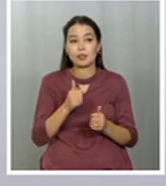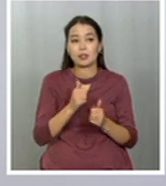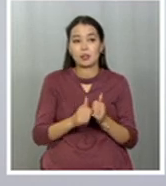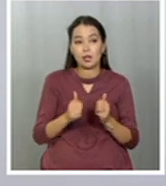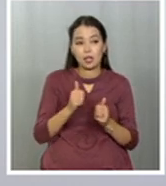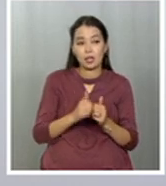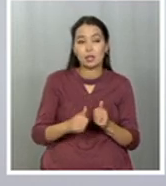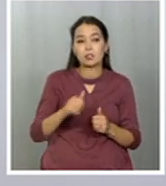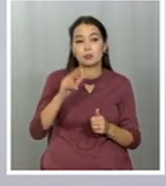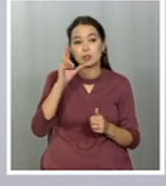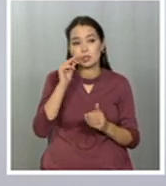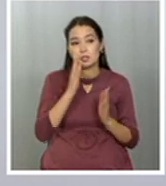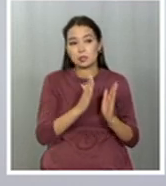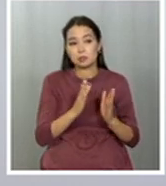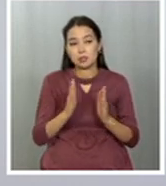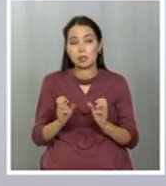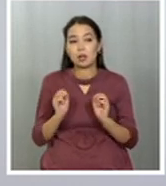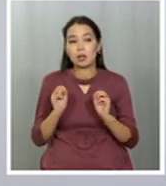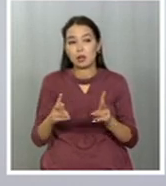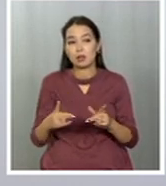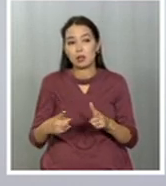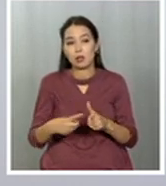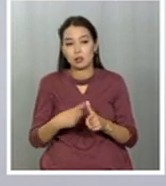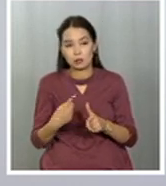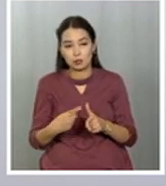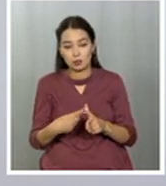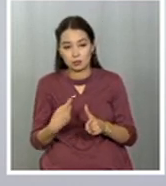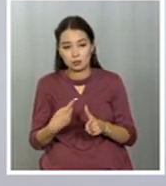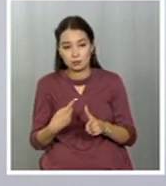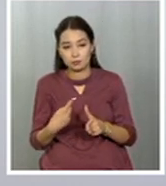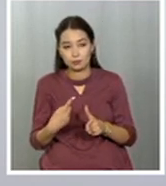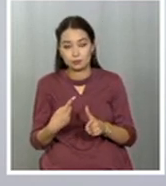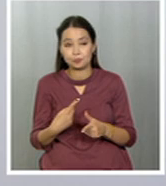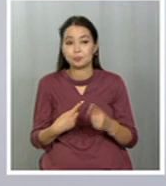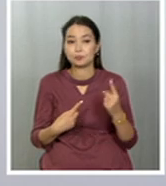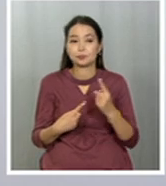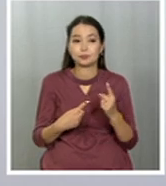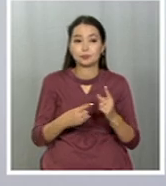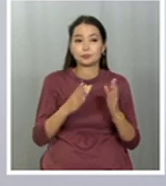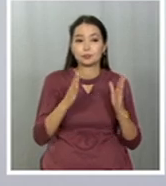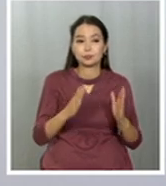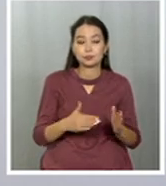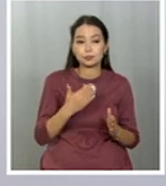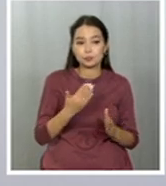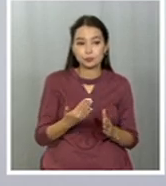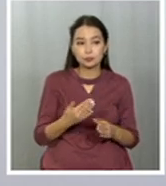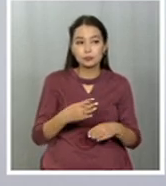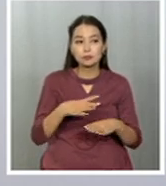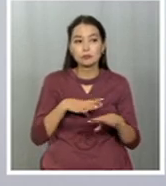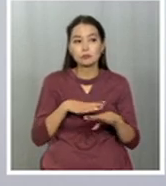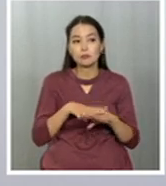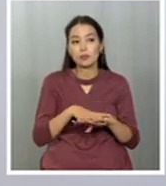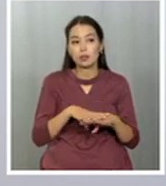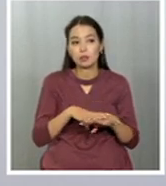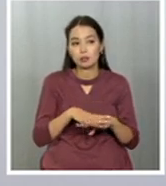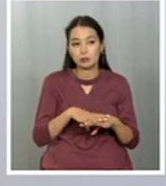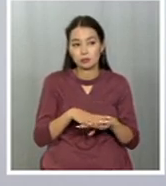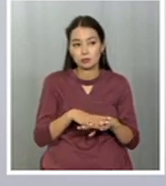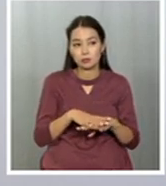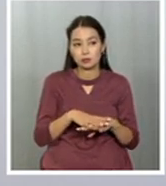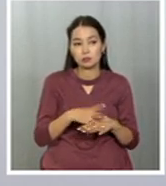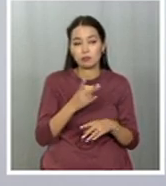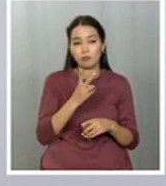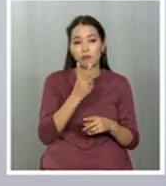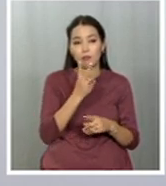әрбір тізбек қалай аталады? Бірінші тізбек бойынша, яғни екіге